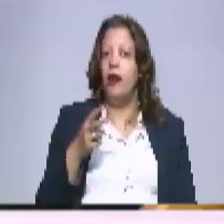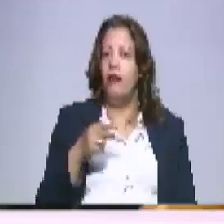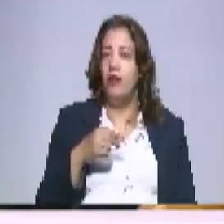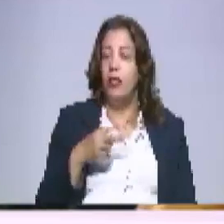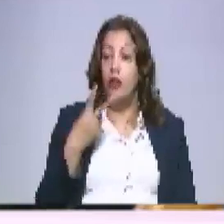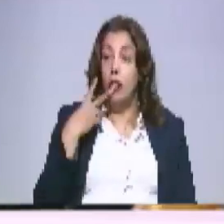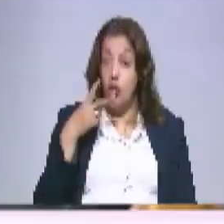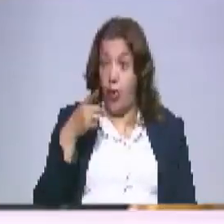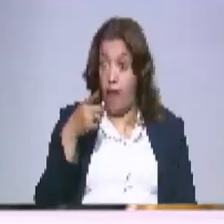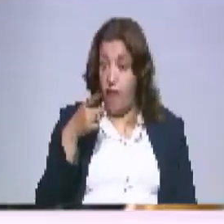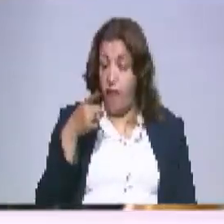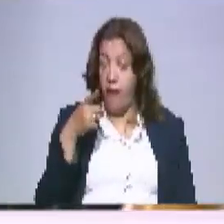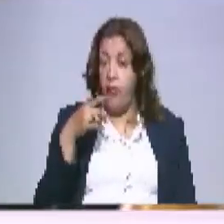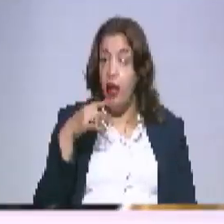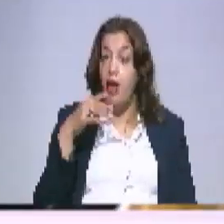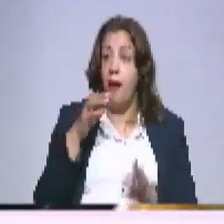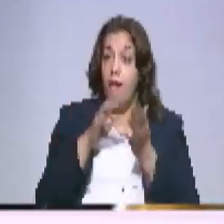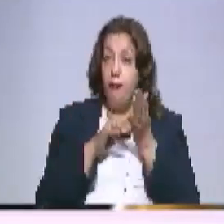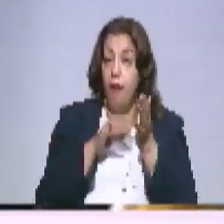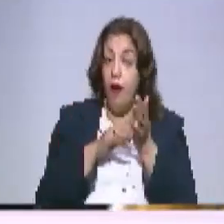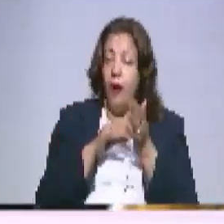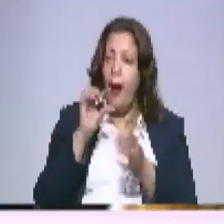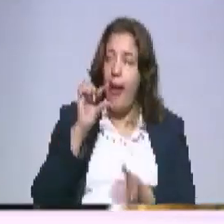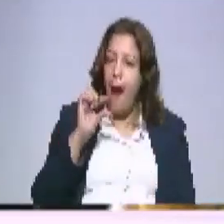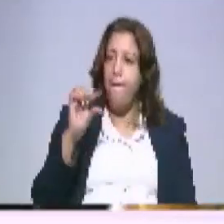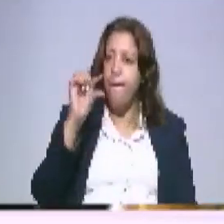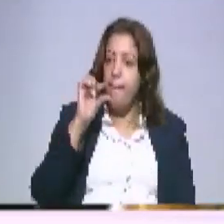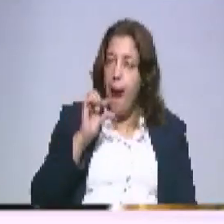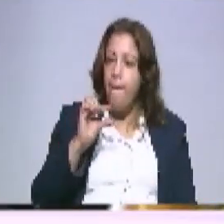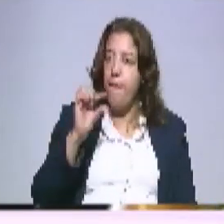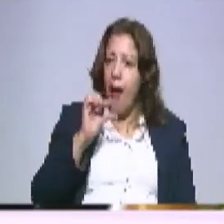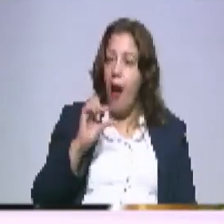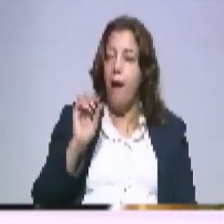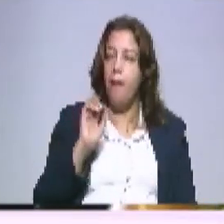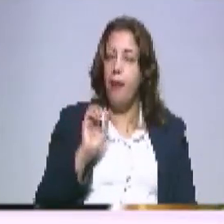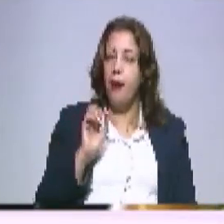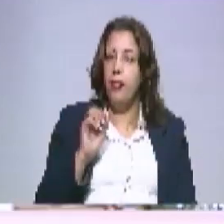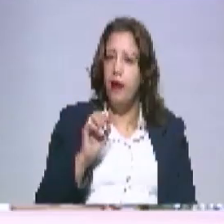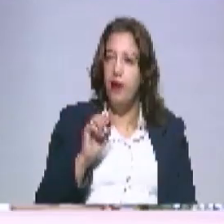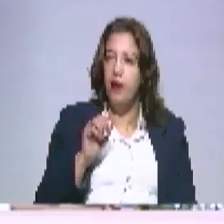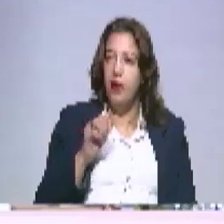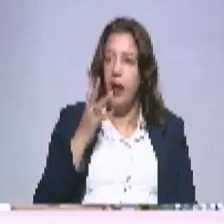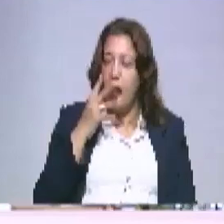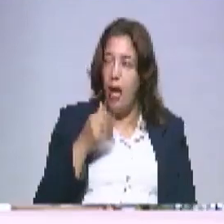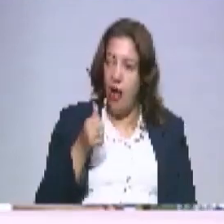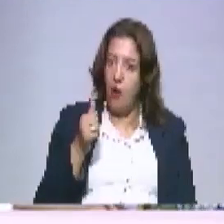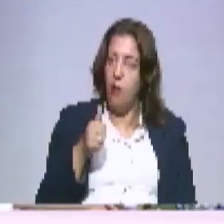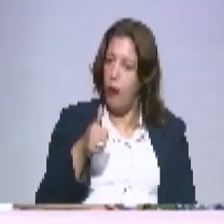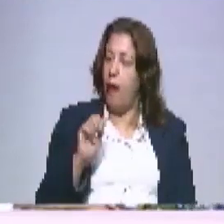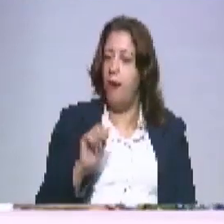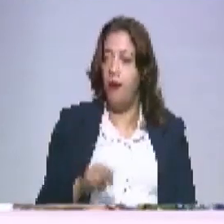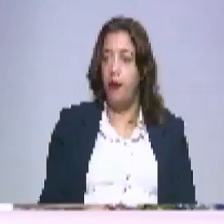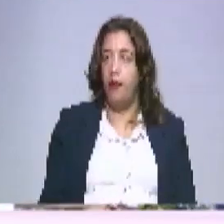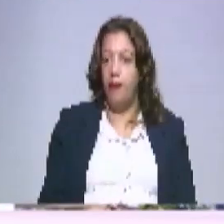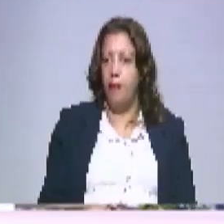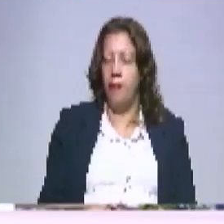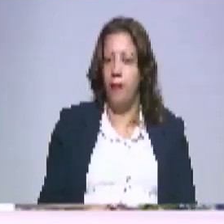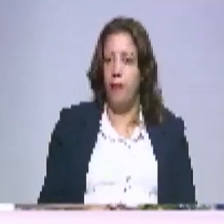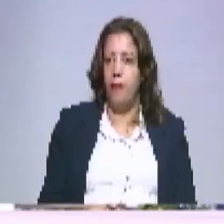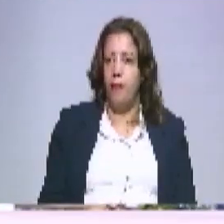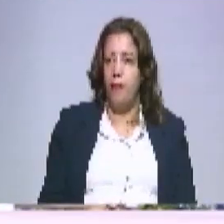اهو زي ما احنا اتفقنا. نمشي معاه شويه ميه في شويه ميه في شويه ميه، هي بتسوي نفسها، هي خلاص استوت كده تقريبا